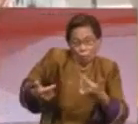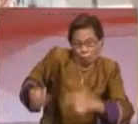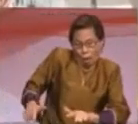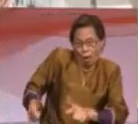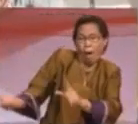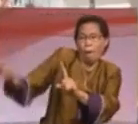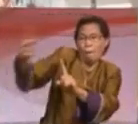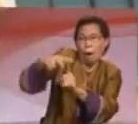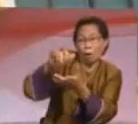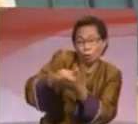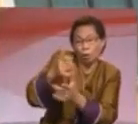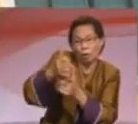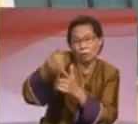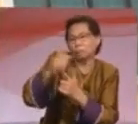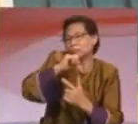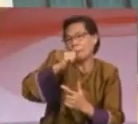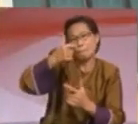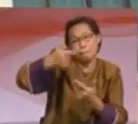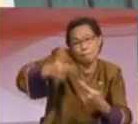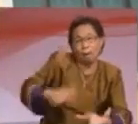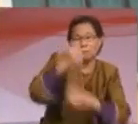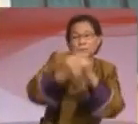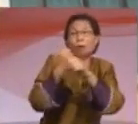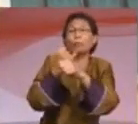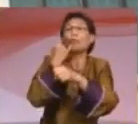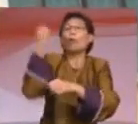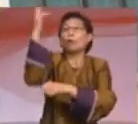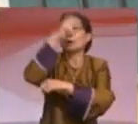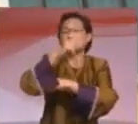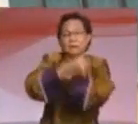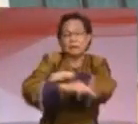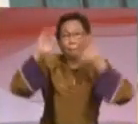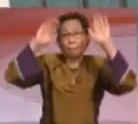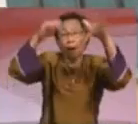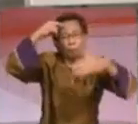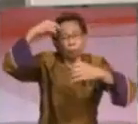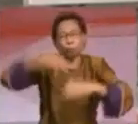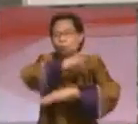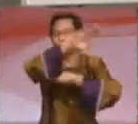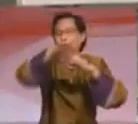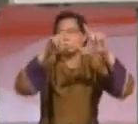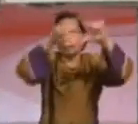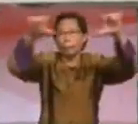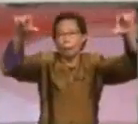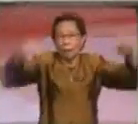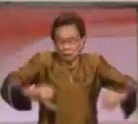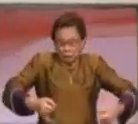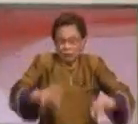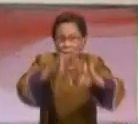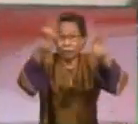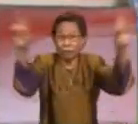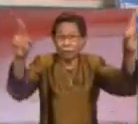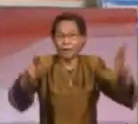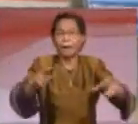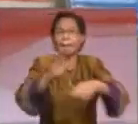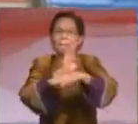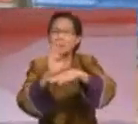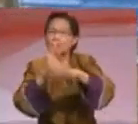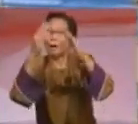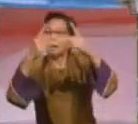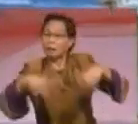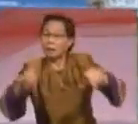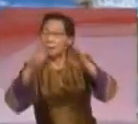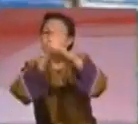membenarkan permohonan tersebut atau tidak tahun lalu kerajaan Negeri memutuskan semua papan tanda di jalan raya dan premis perniagaan